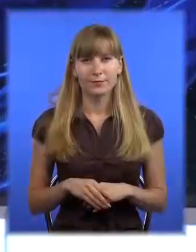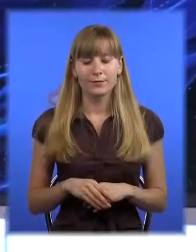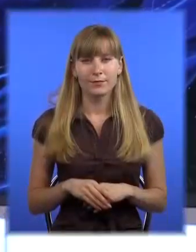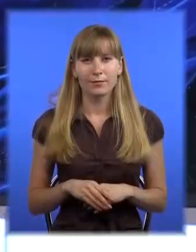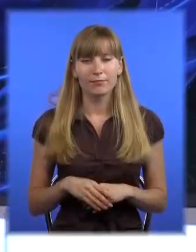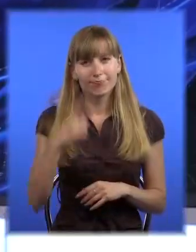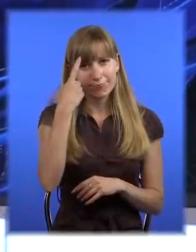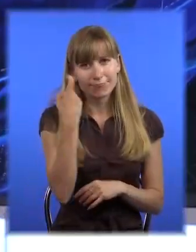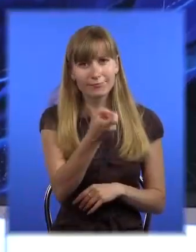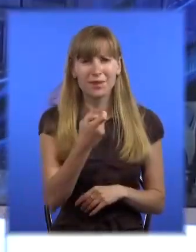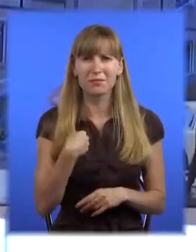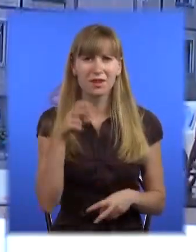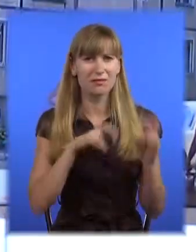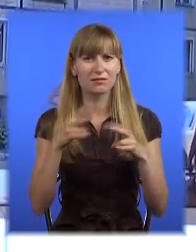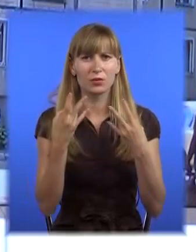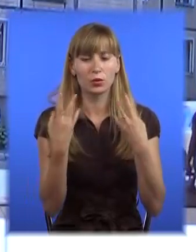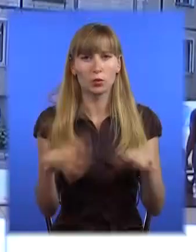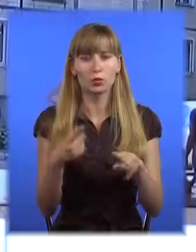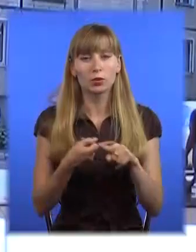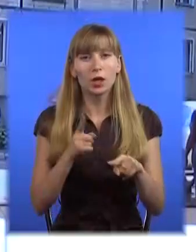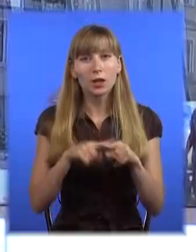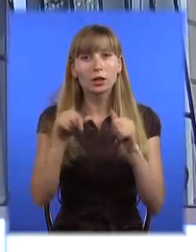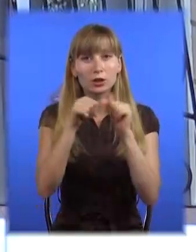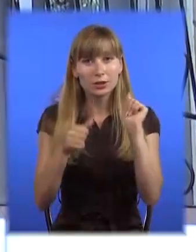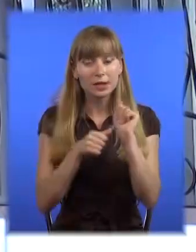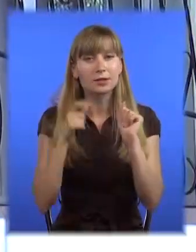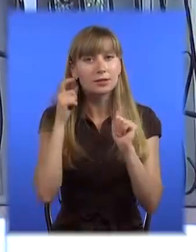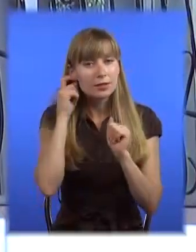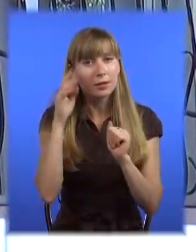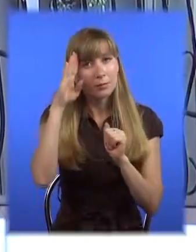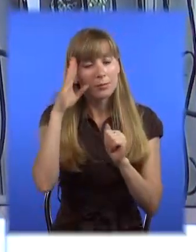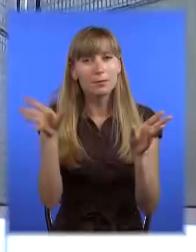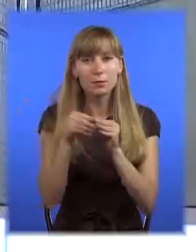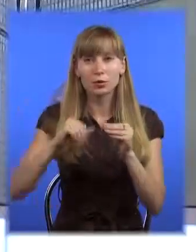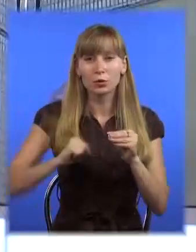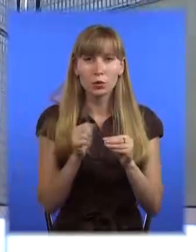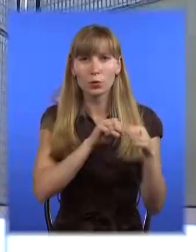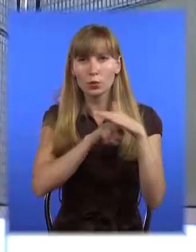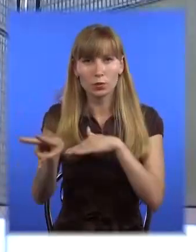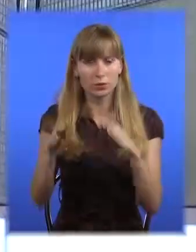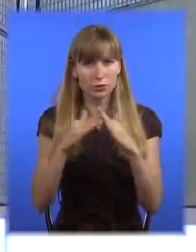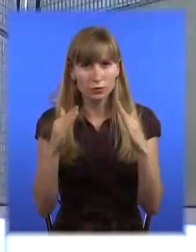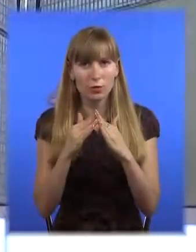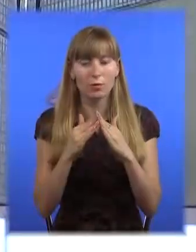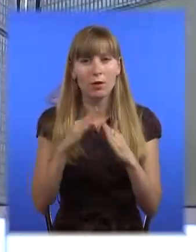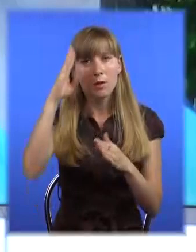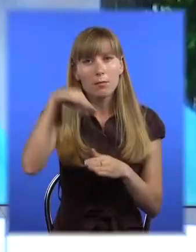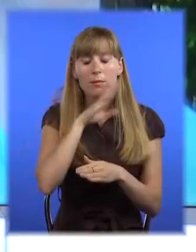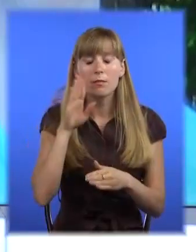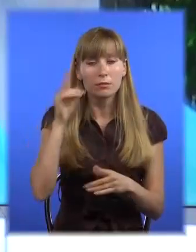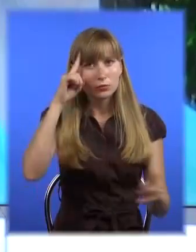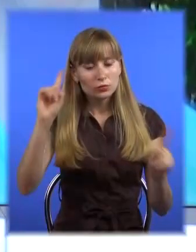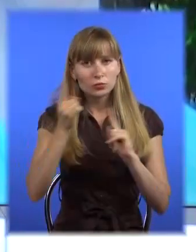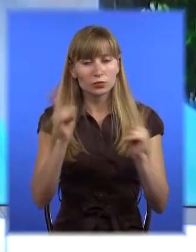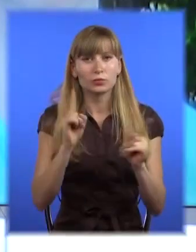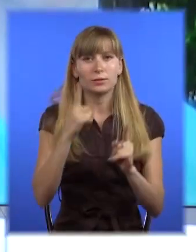«Не шукайте мене» – з таким прощальним посланням 16-річний підліток разом із своїм товаришем втекли з дому. Батьки у розпачі